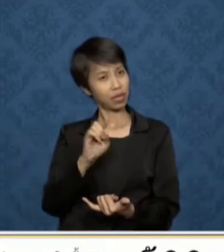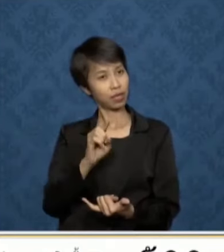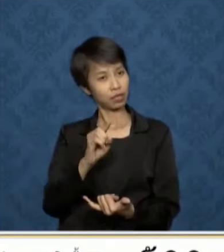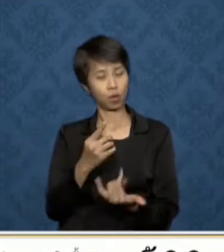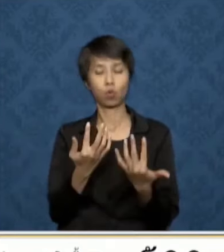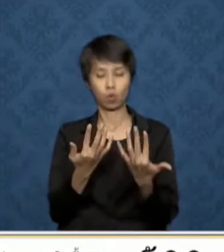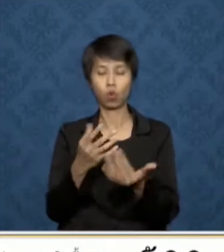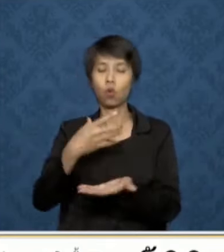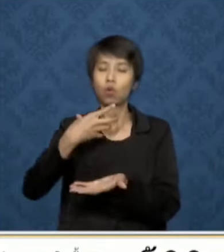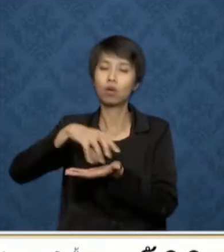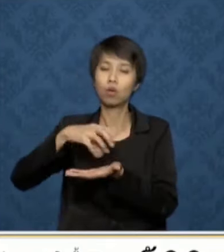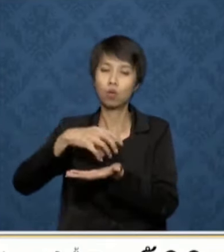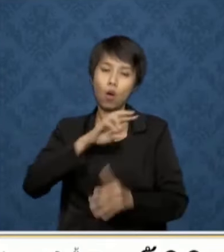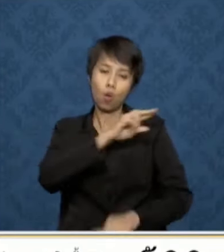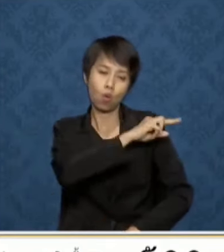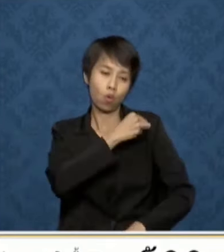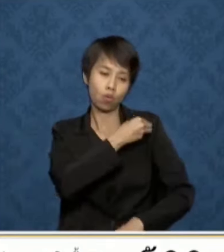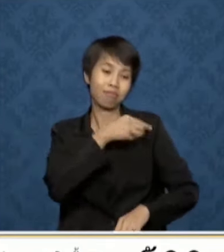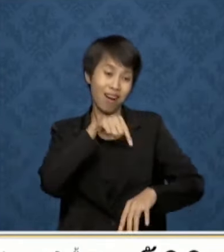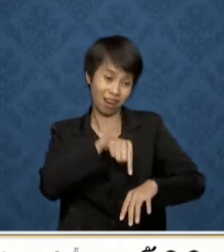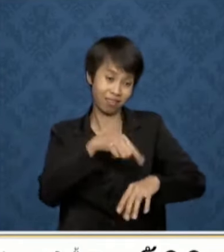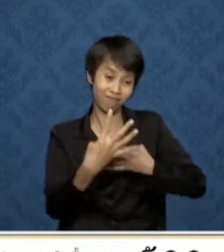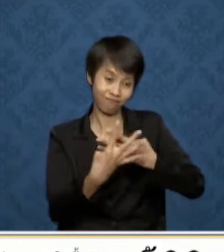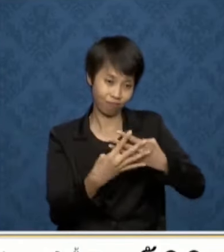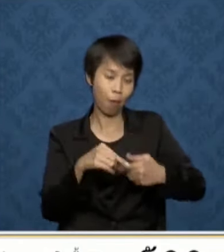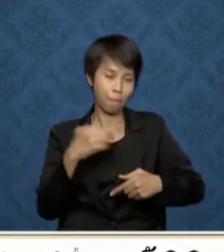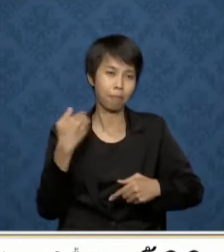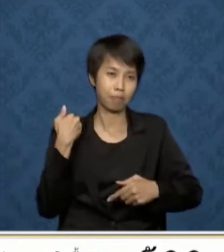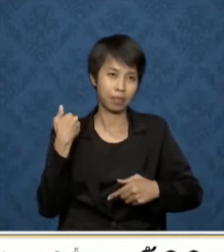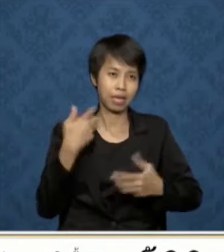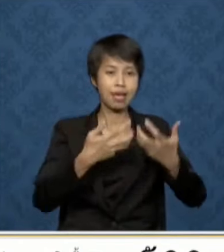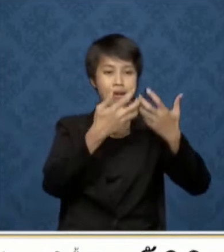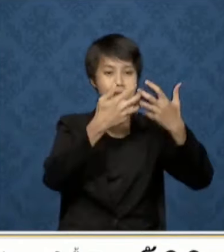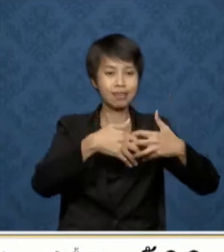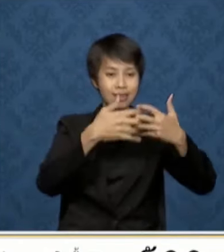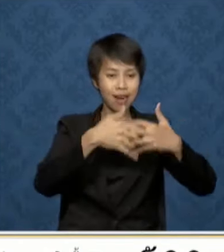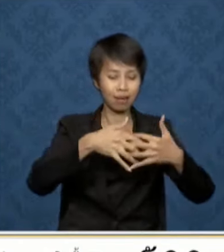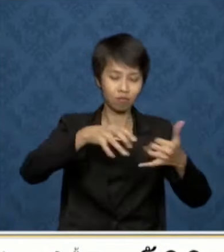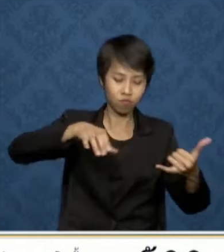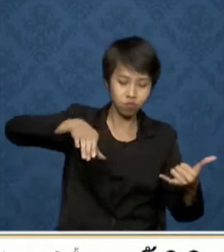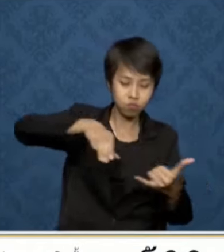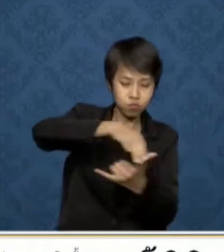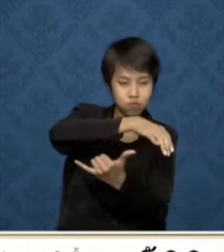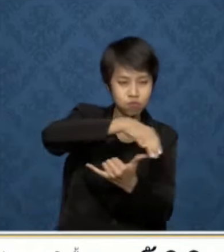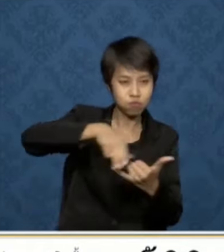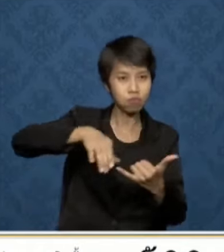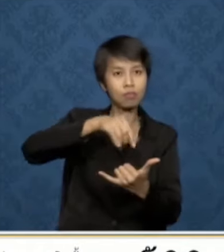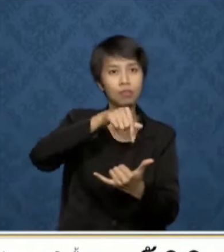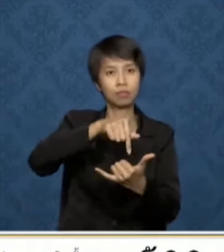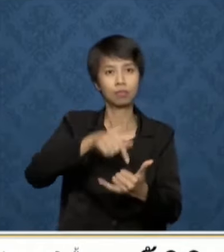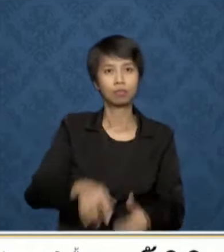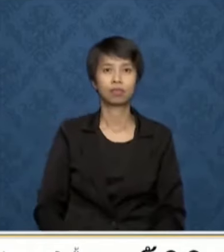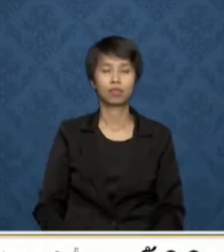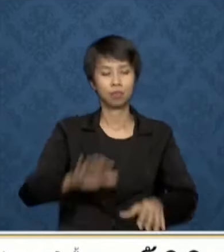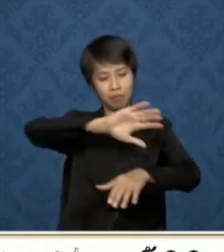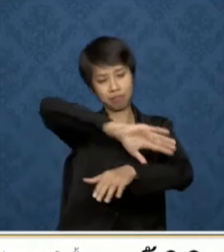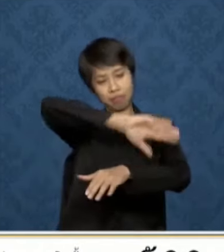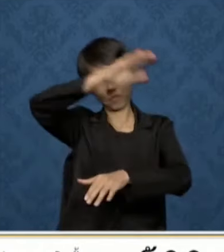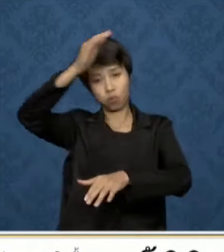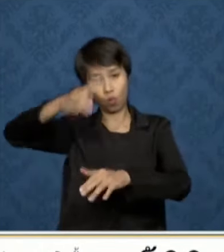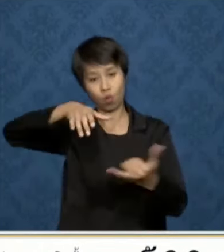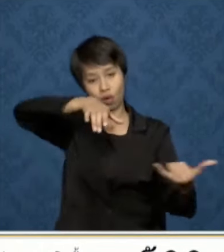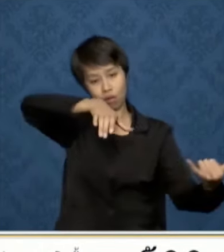เหต่ไปว่าโงพยาบาถ้าจะทำ มเครอง CT ครับเครื่ CT คเครื่อง Xray คอมพิเตอร์ ไที่มเป็ุโมงนะคร